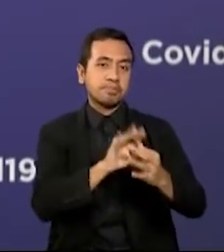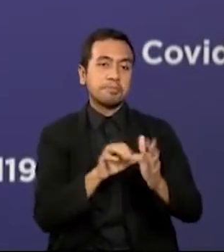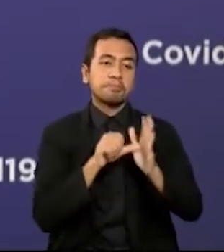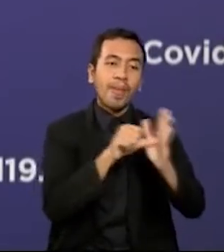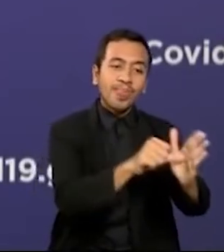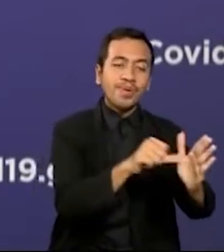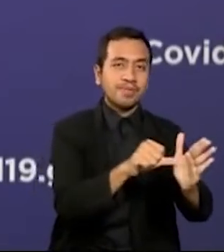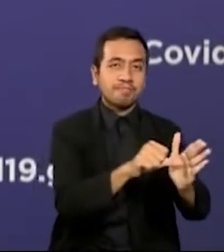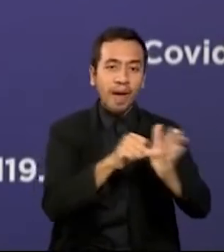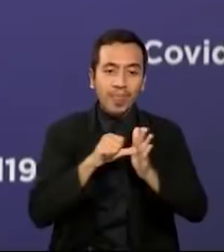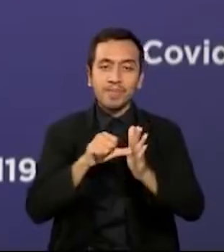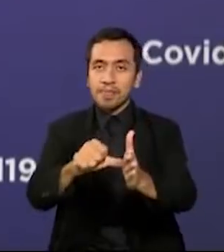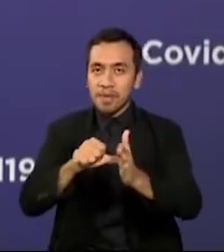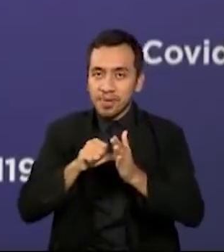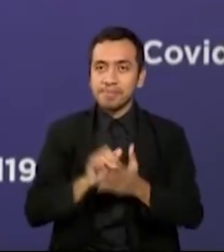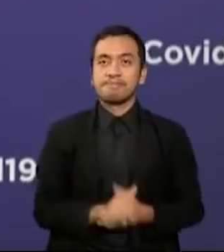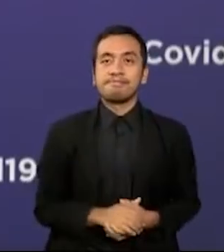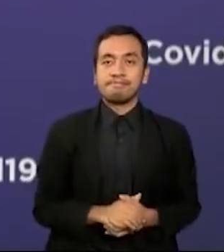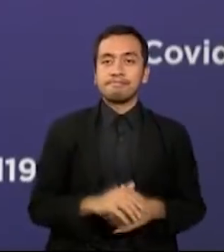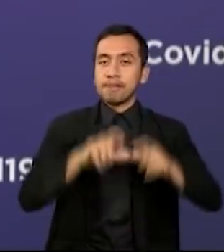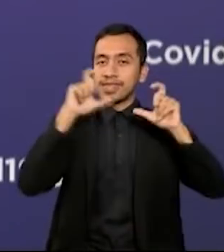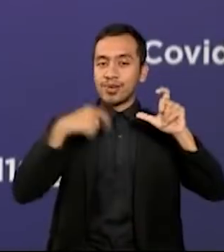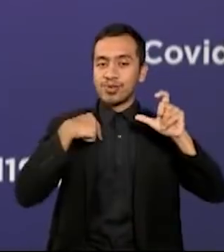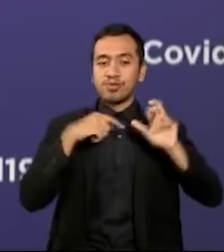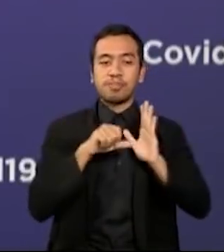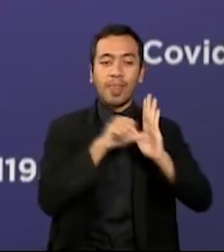Maskerku melindungimu, maskermu melindungiku.